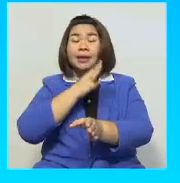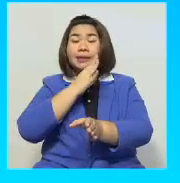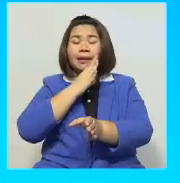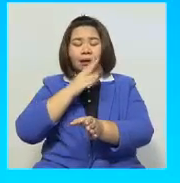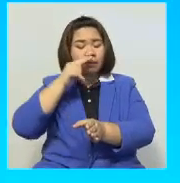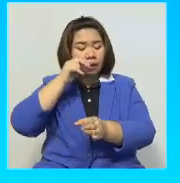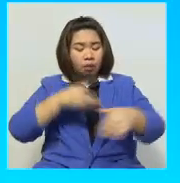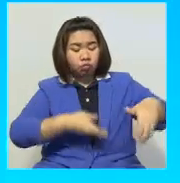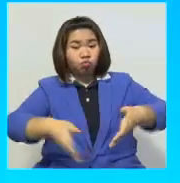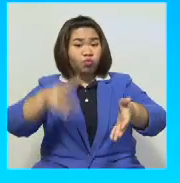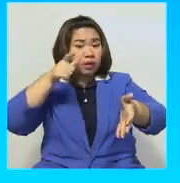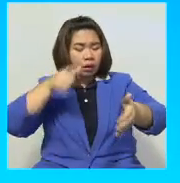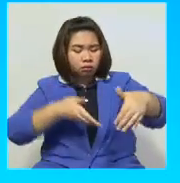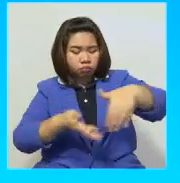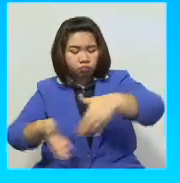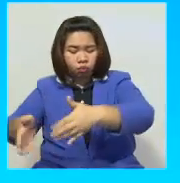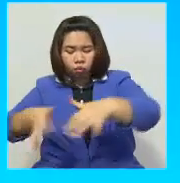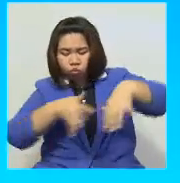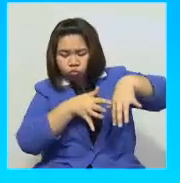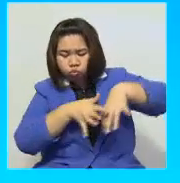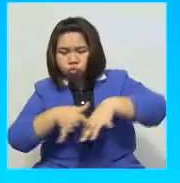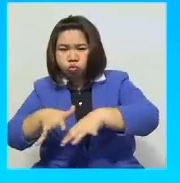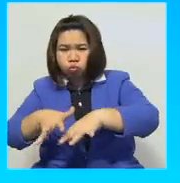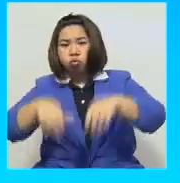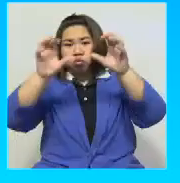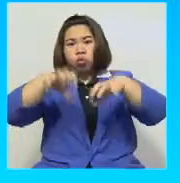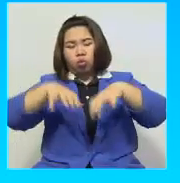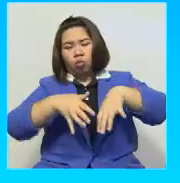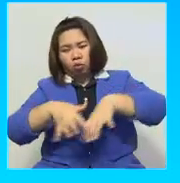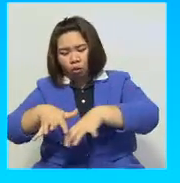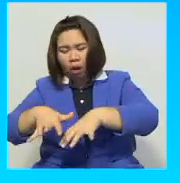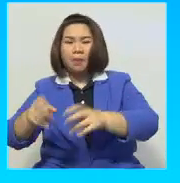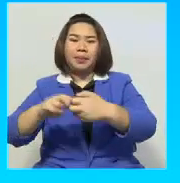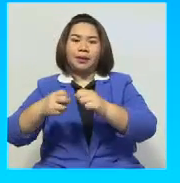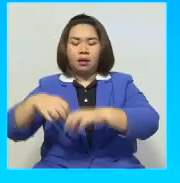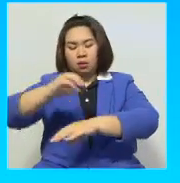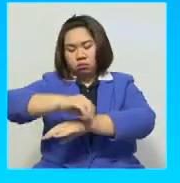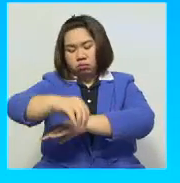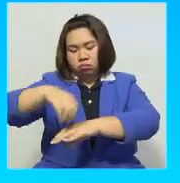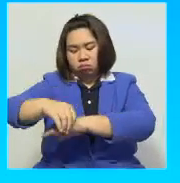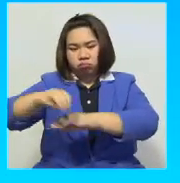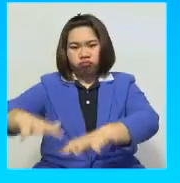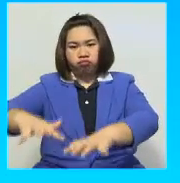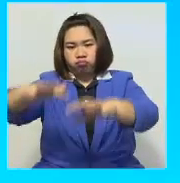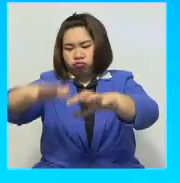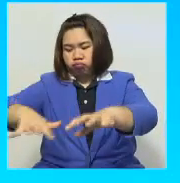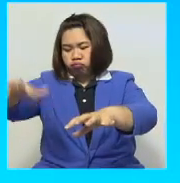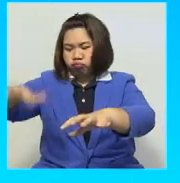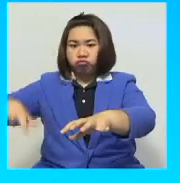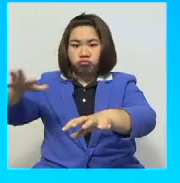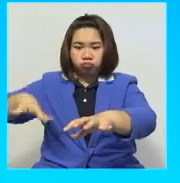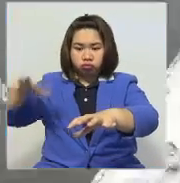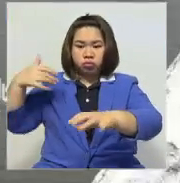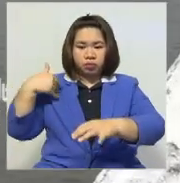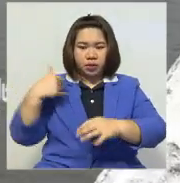งหนุนเข้ามาบวกกับน้ำฝนที่ตกลงมาเพิ่มเลยทำให้มีน้ำท่วมพื้นที่การเกษตรมากกว่าอำเภออื่นๆและจาก